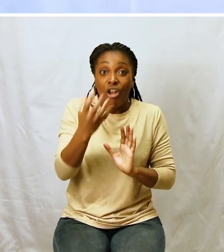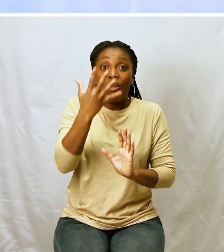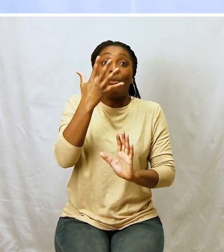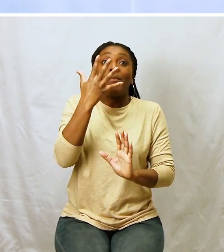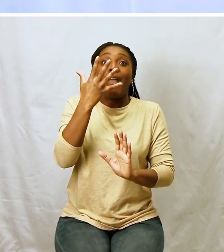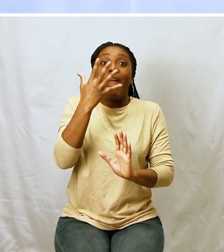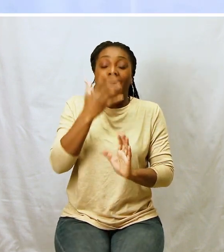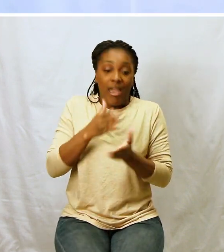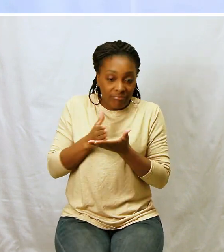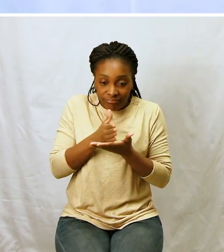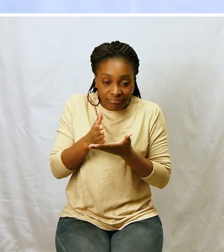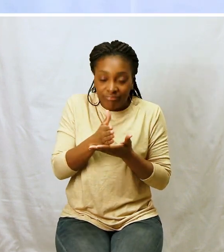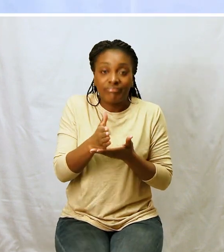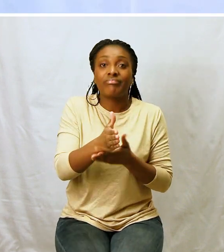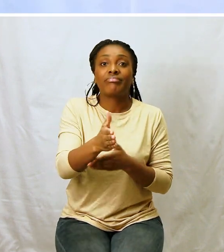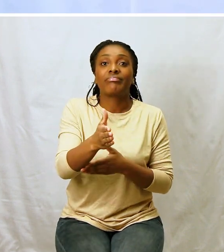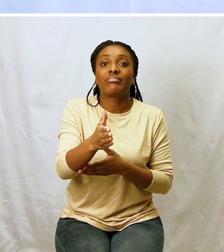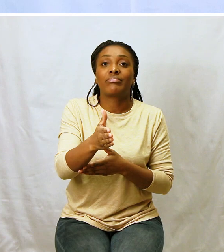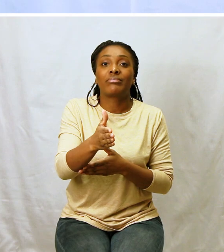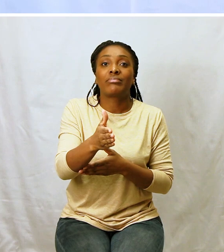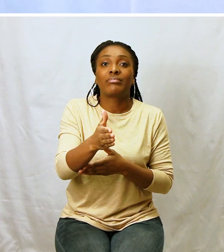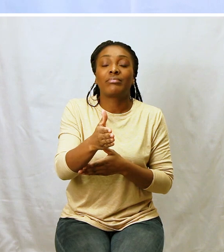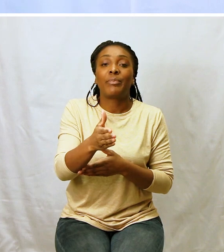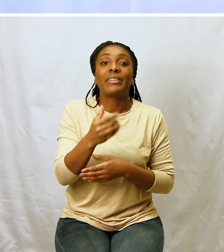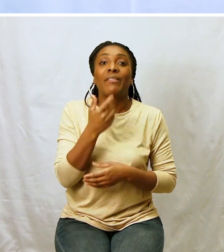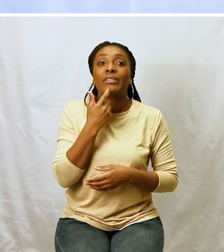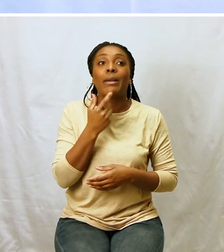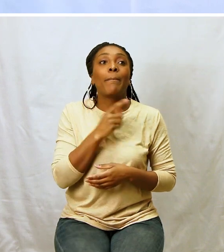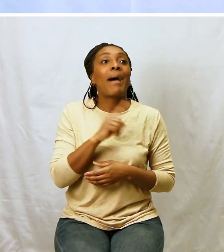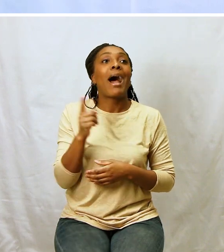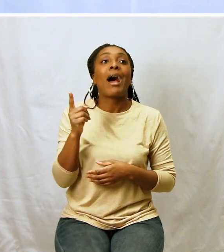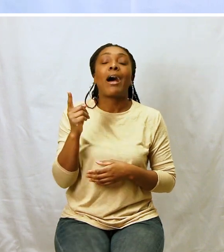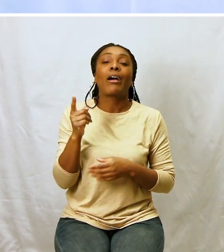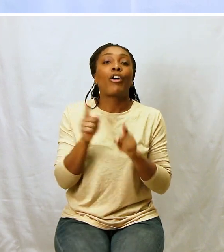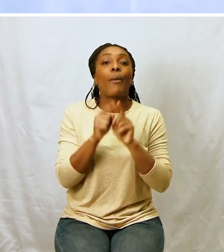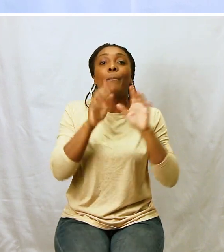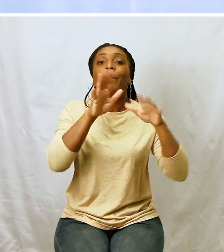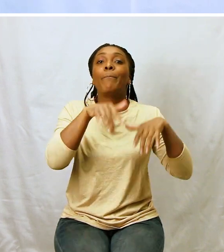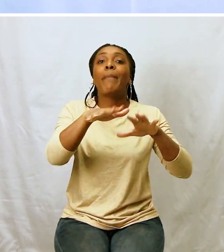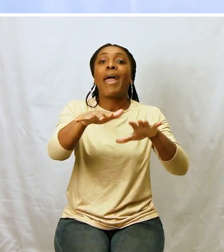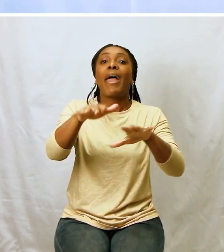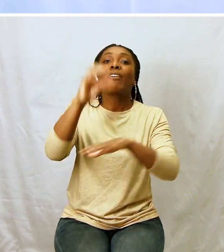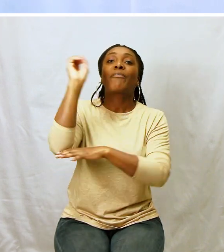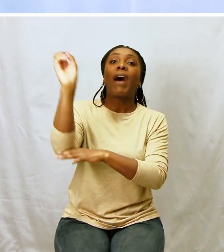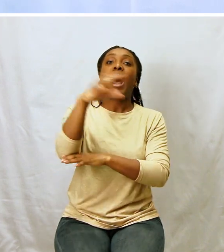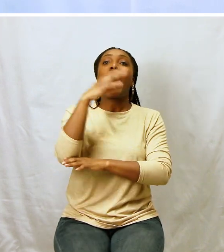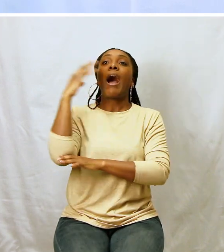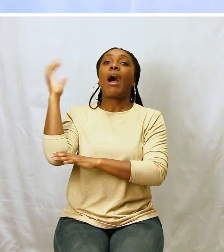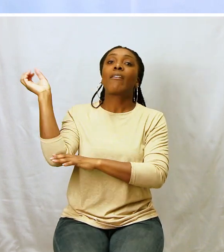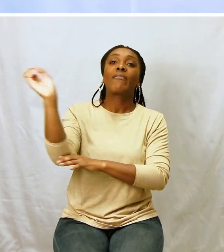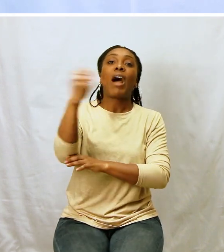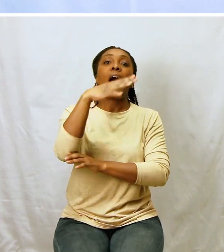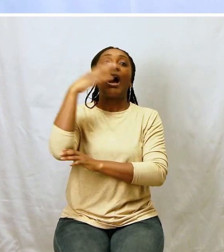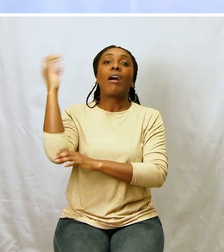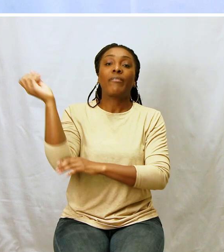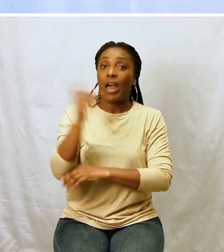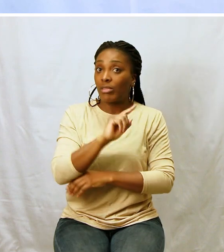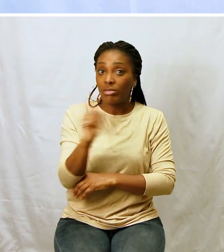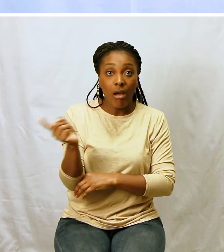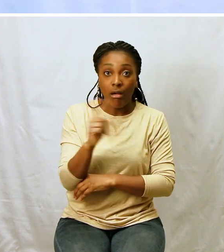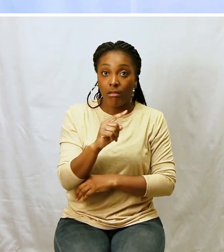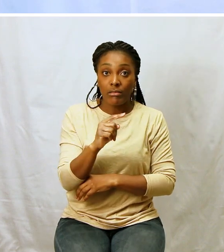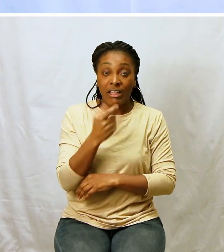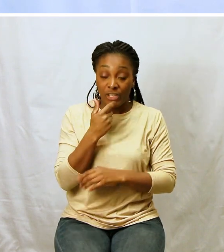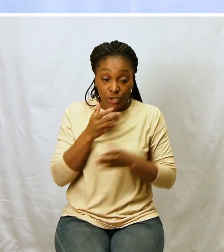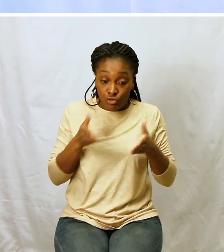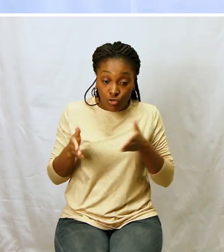parole est une lampe à mes pieds. Il dit pas que c'est un phare qui va m'éclairer tout le chemin. Non, il va éclairer ce que j'ai besoin que ça soit éclairé